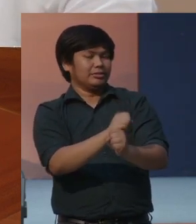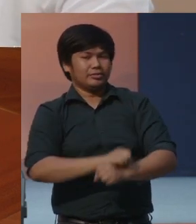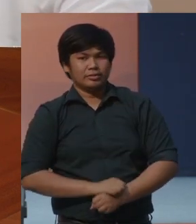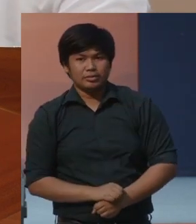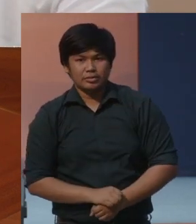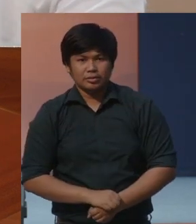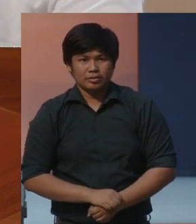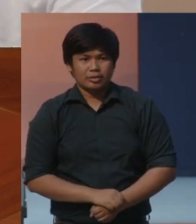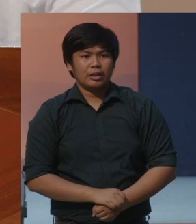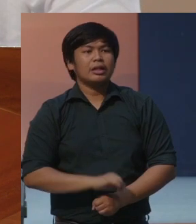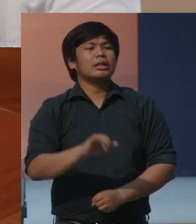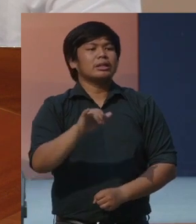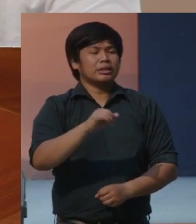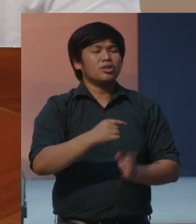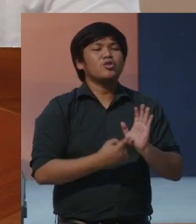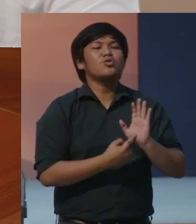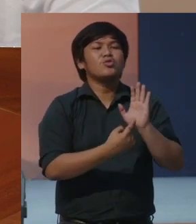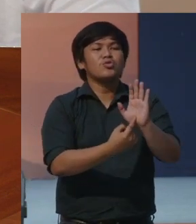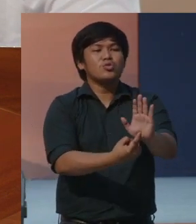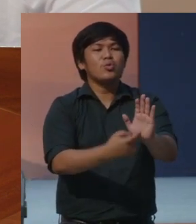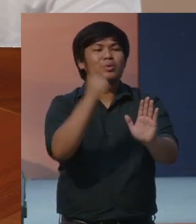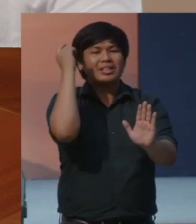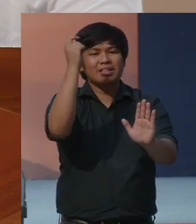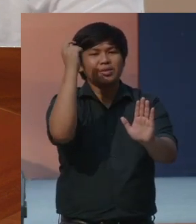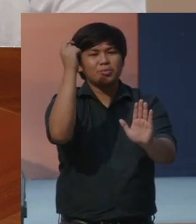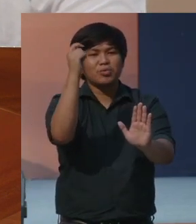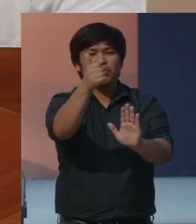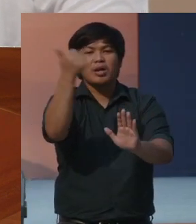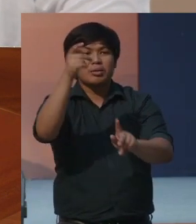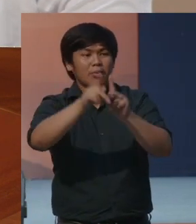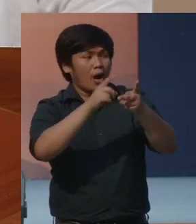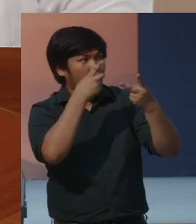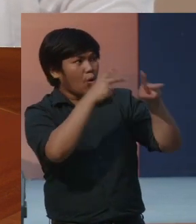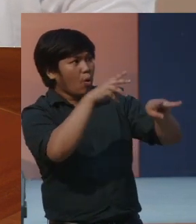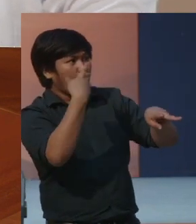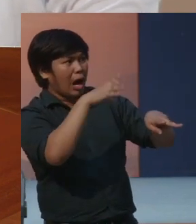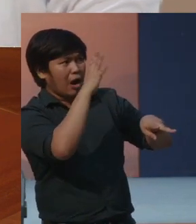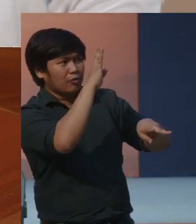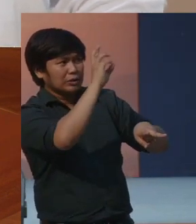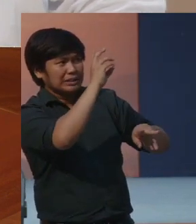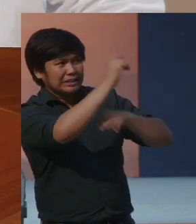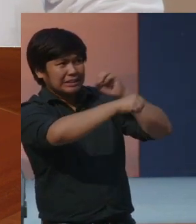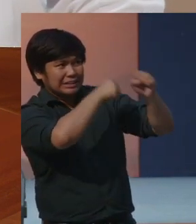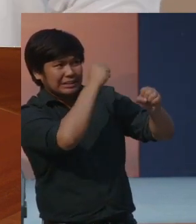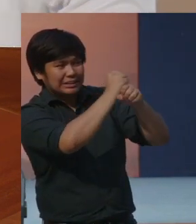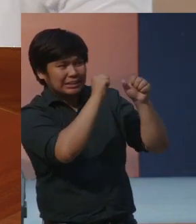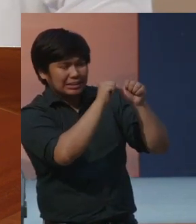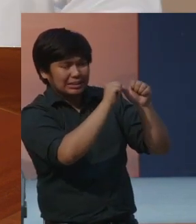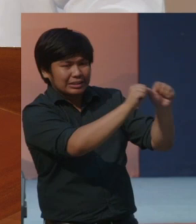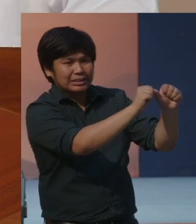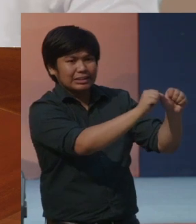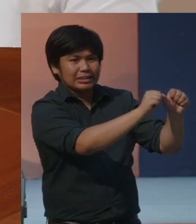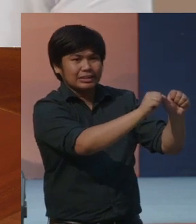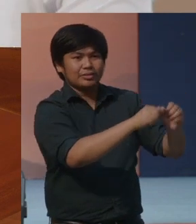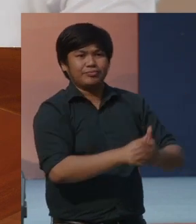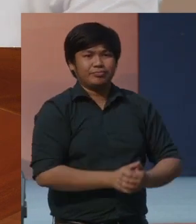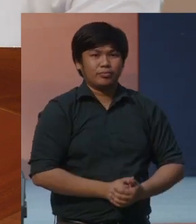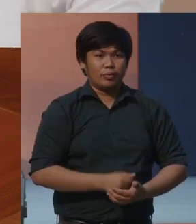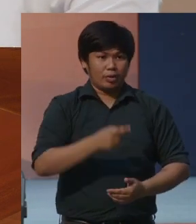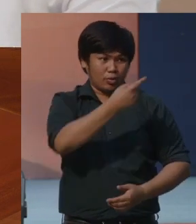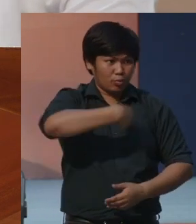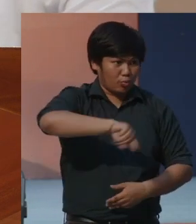para sa isang testimonyo sa iba. Kasi ang sabi sa verse 24, that you may fear the Lord your God